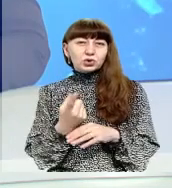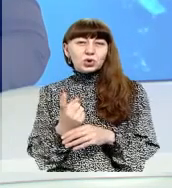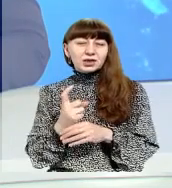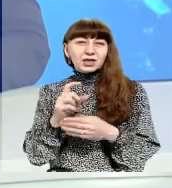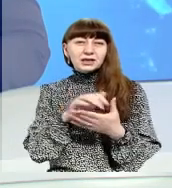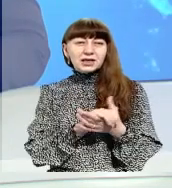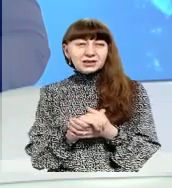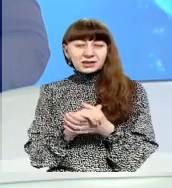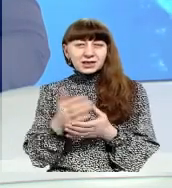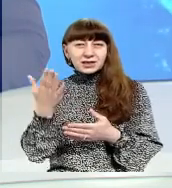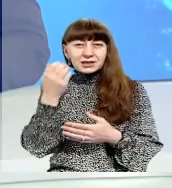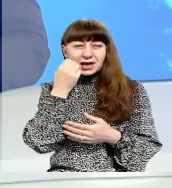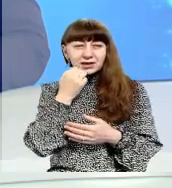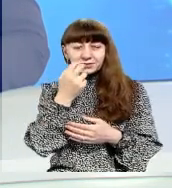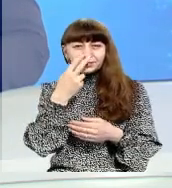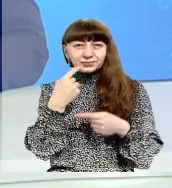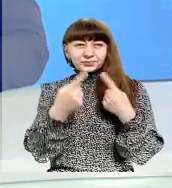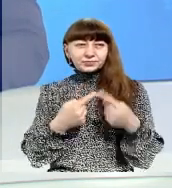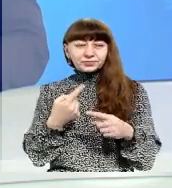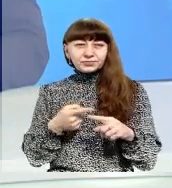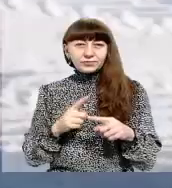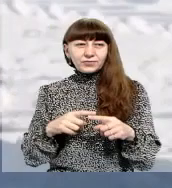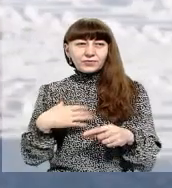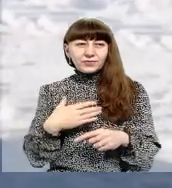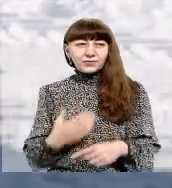салт-дәстүрдің қадірі айрықша екенін сезіндік дейді.